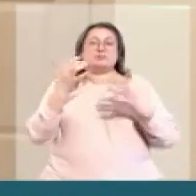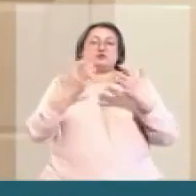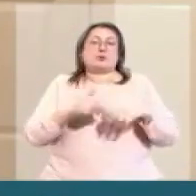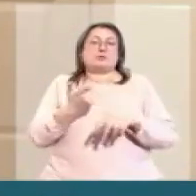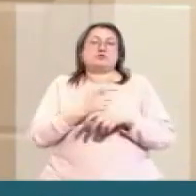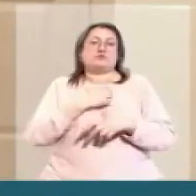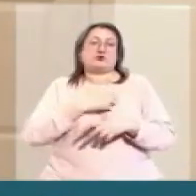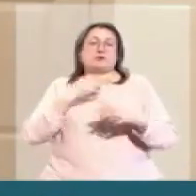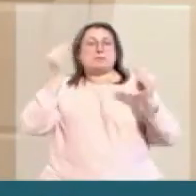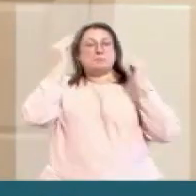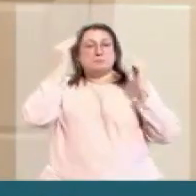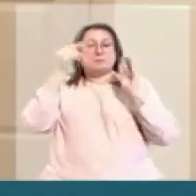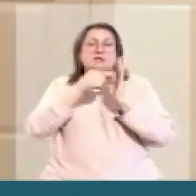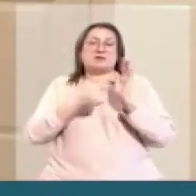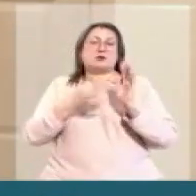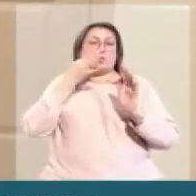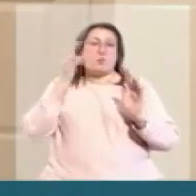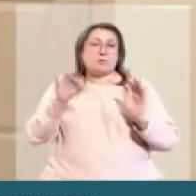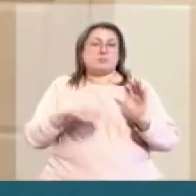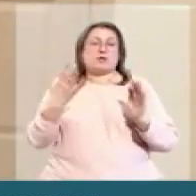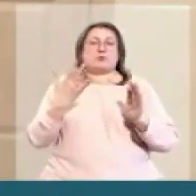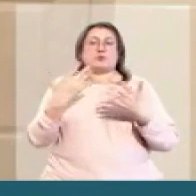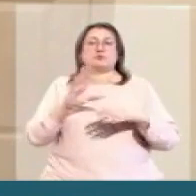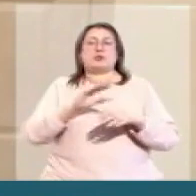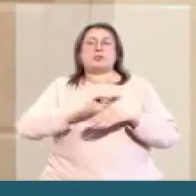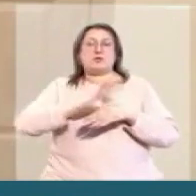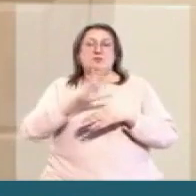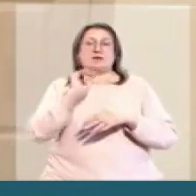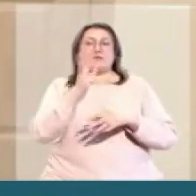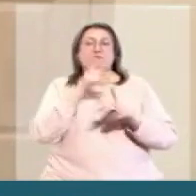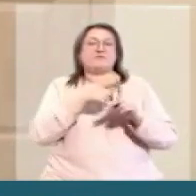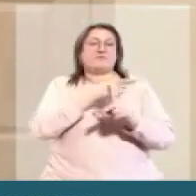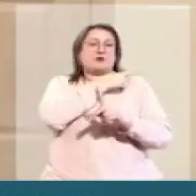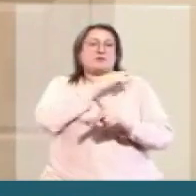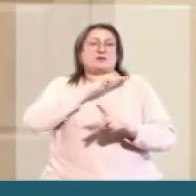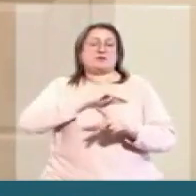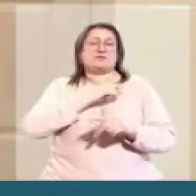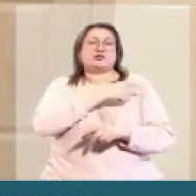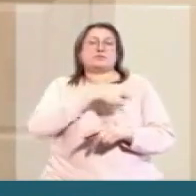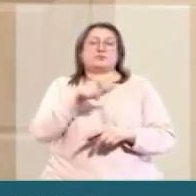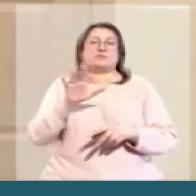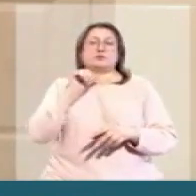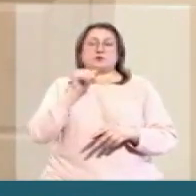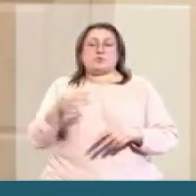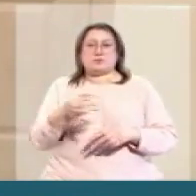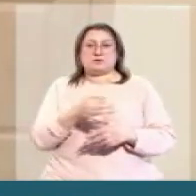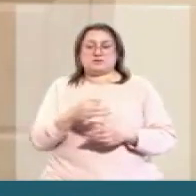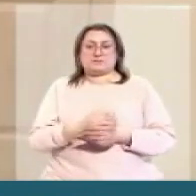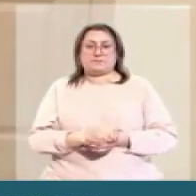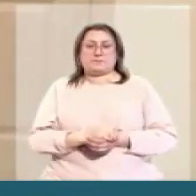важным поделиться со своими коллегами опытом, который наработан за время работы в депутатском корпусе Костанайской